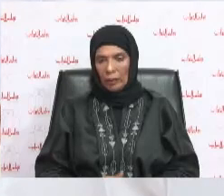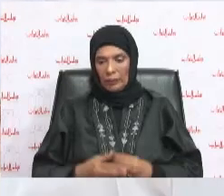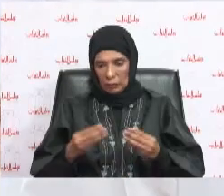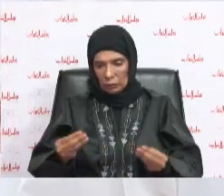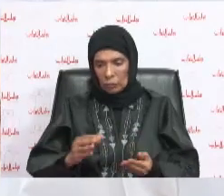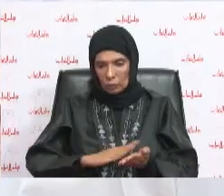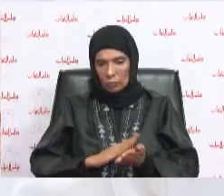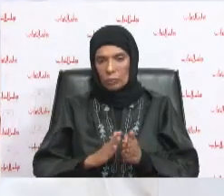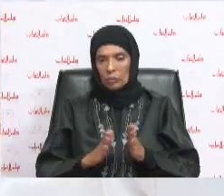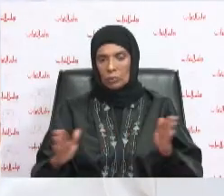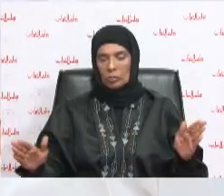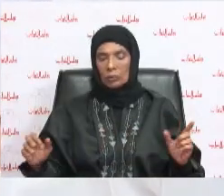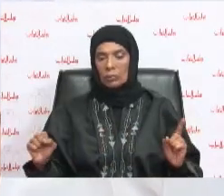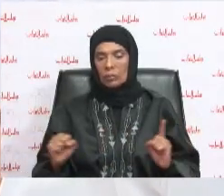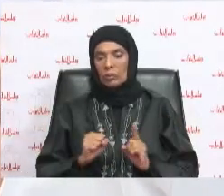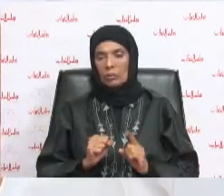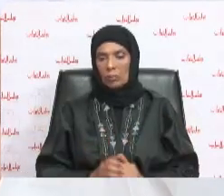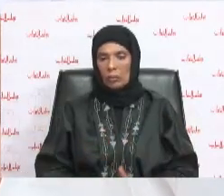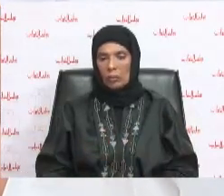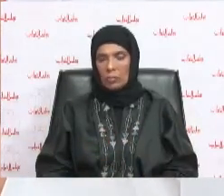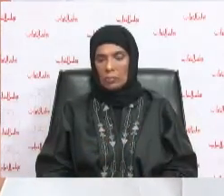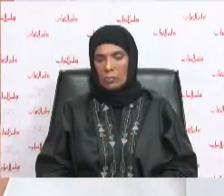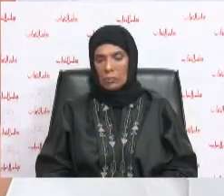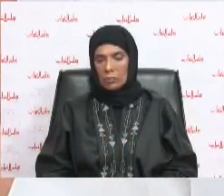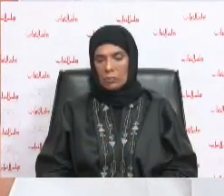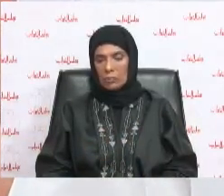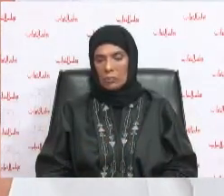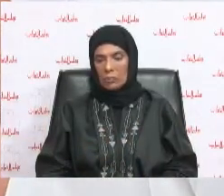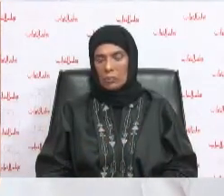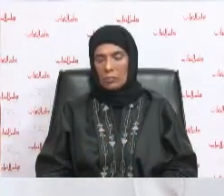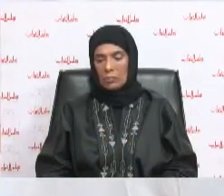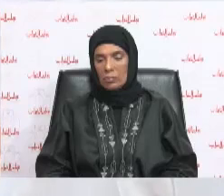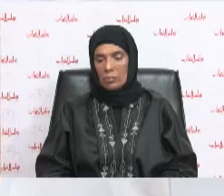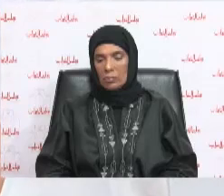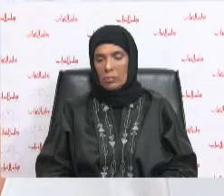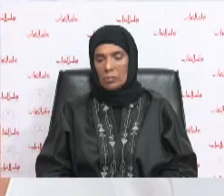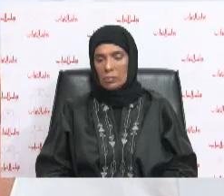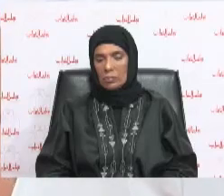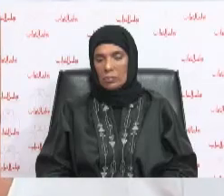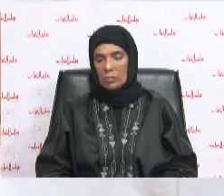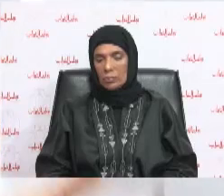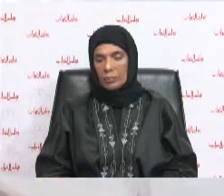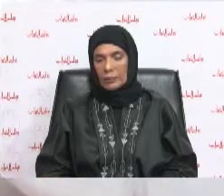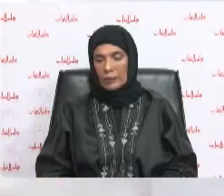كبيرة وخصصوا له أرض، قالوا له هذه الأرض لك، قالوا له لا هذه